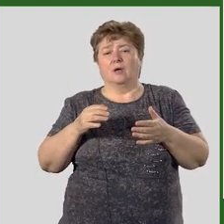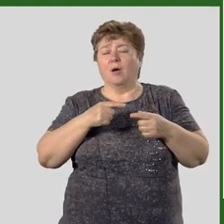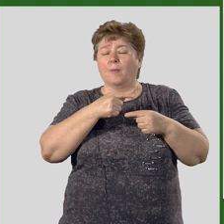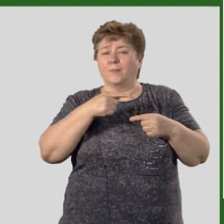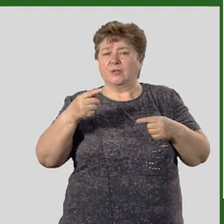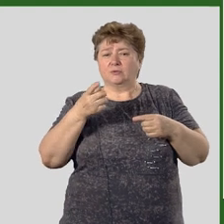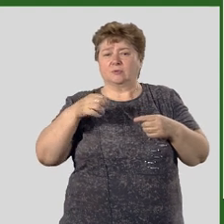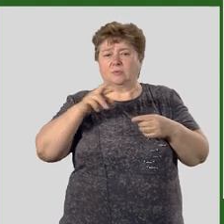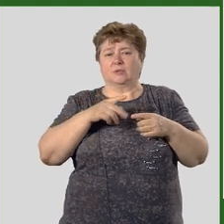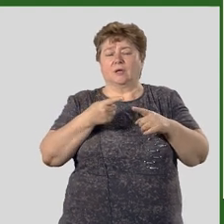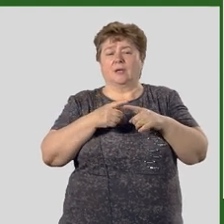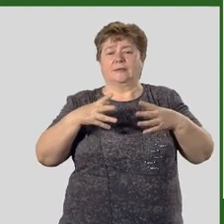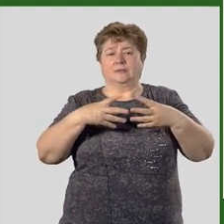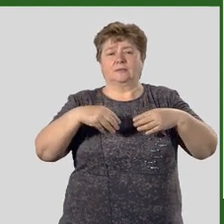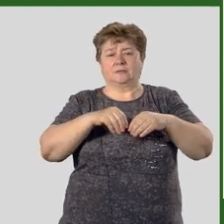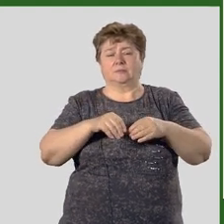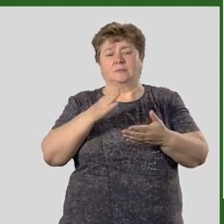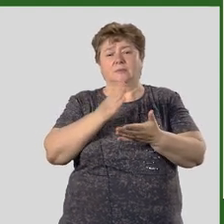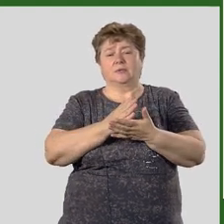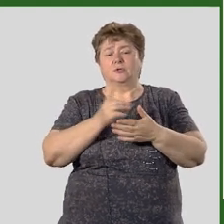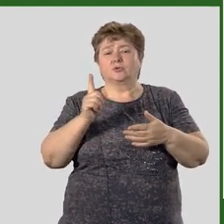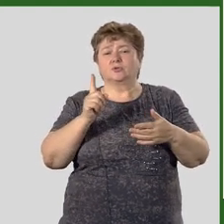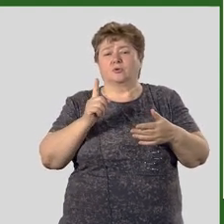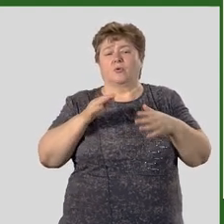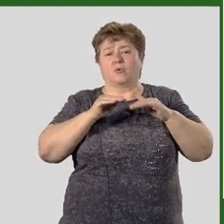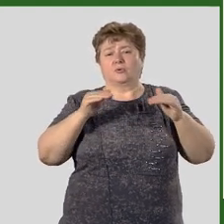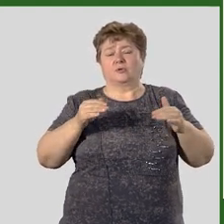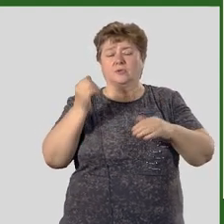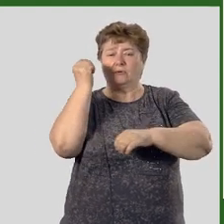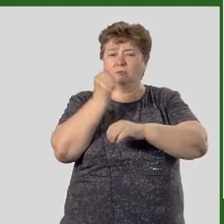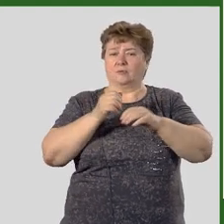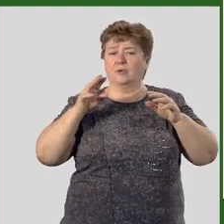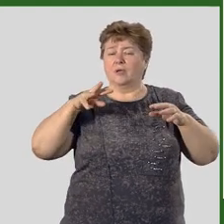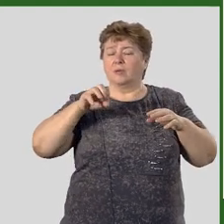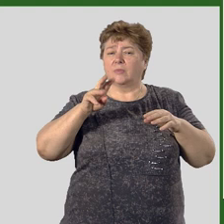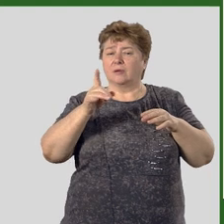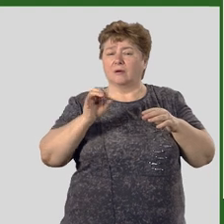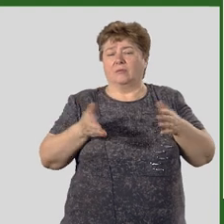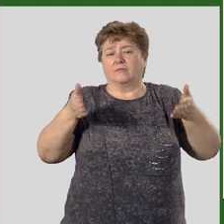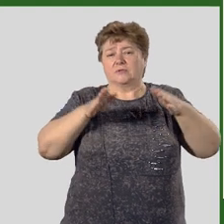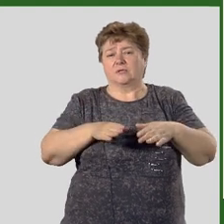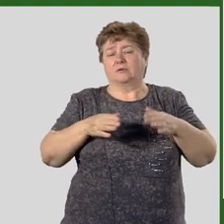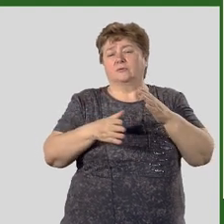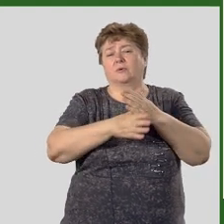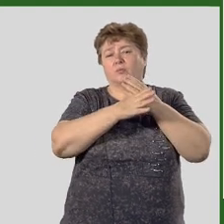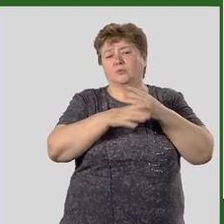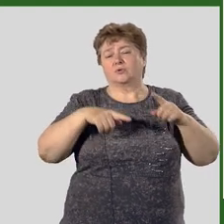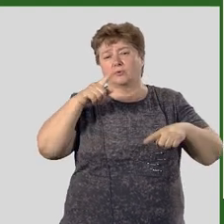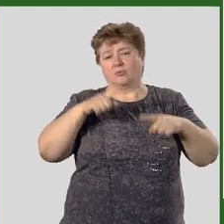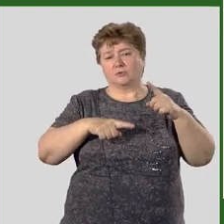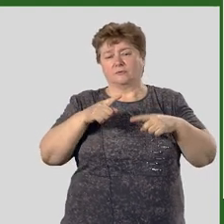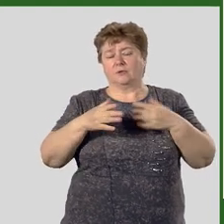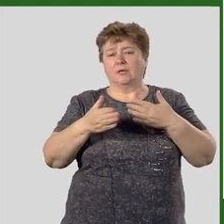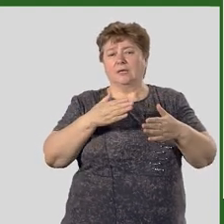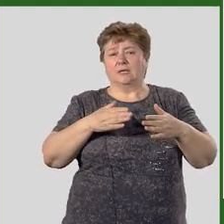Минусом для таких семей является то, что дети трудовых мигрантов часто остаются на попечении